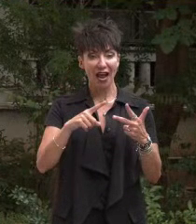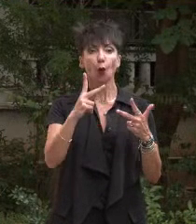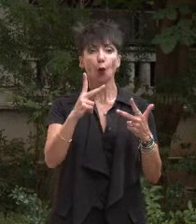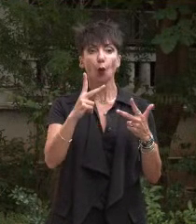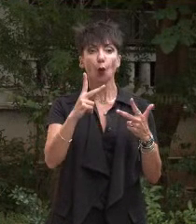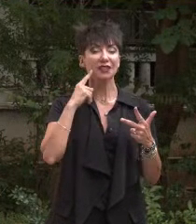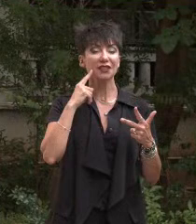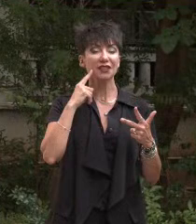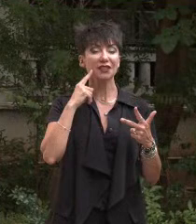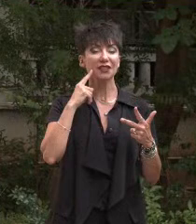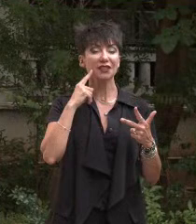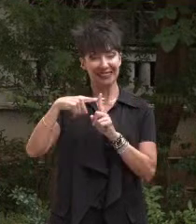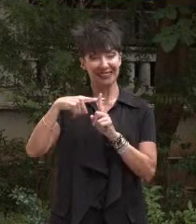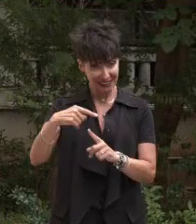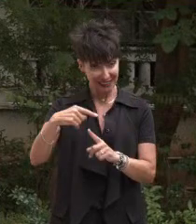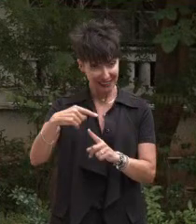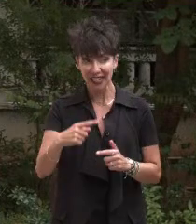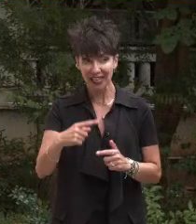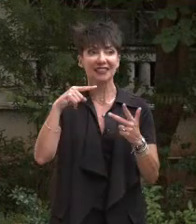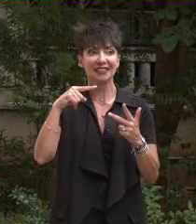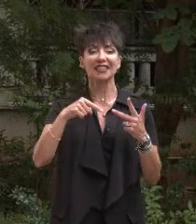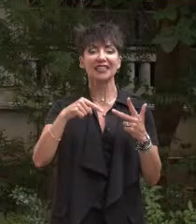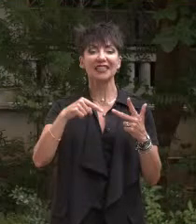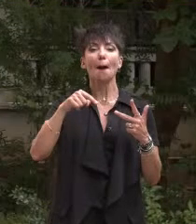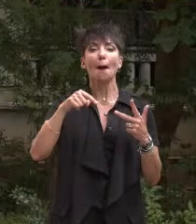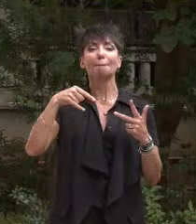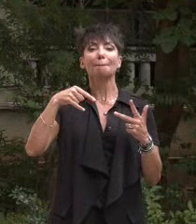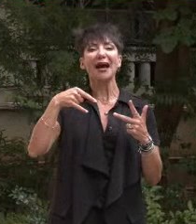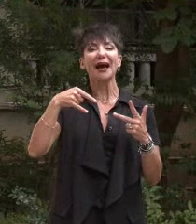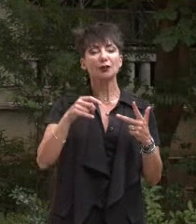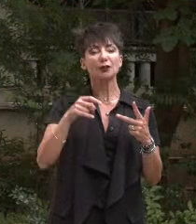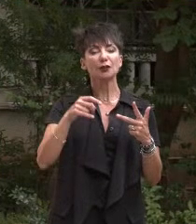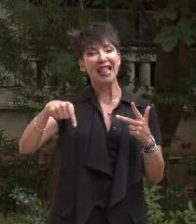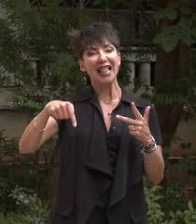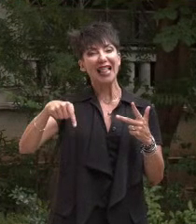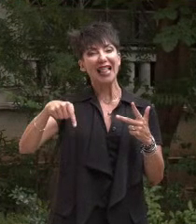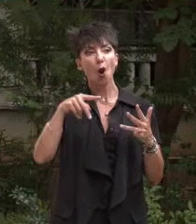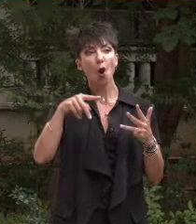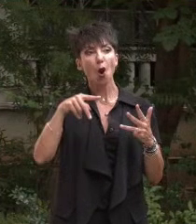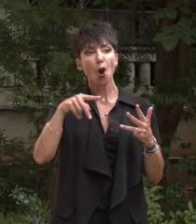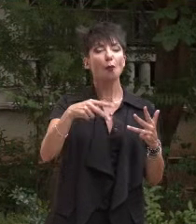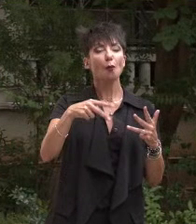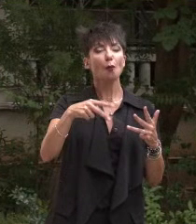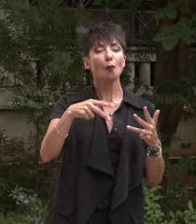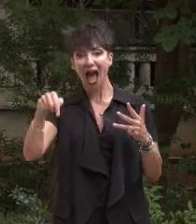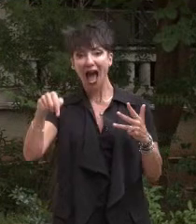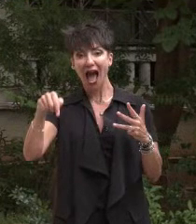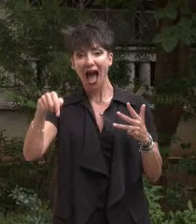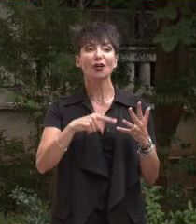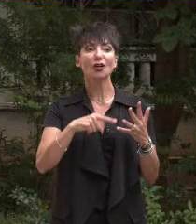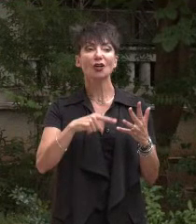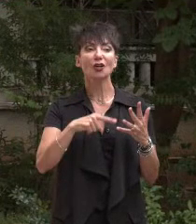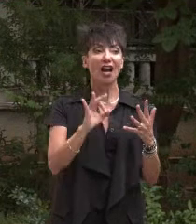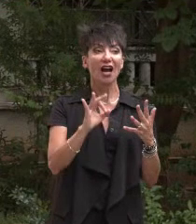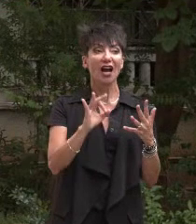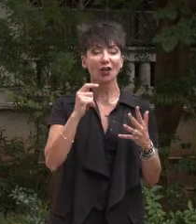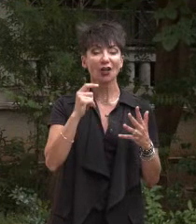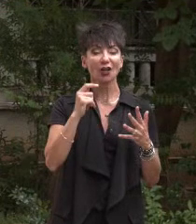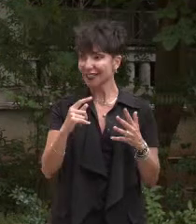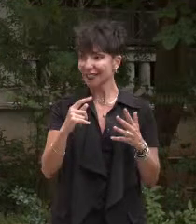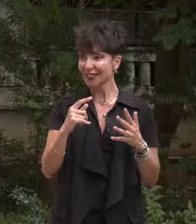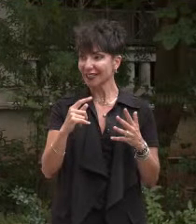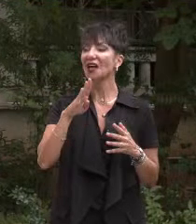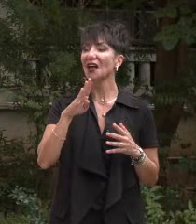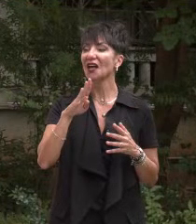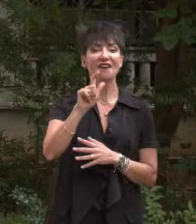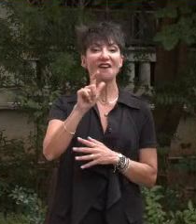Ταξιάρχης, Τσάκο Γιουλίτα, Πασχινιού Ταξιαρχούλα, Λούπος Αντώνιος, Τακός Αργύρης, Δάλας